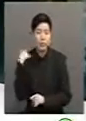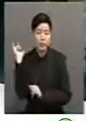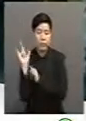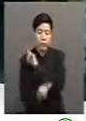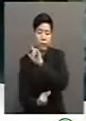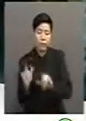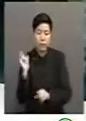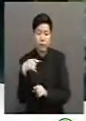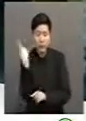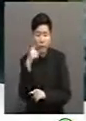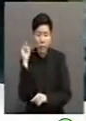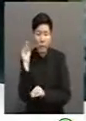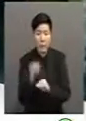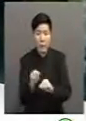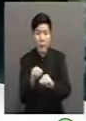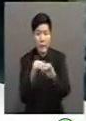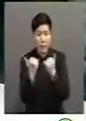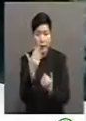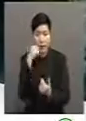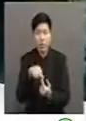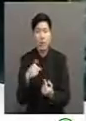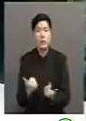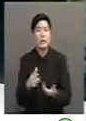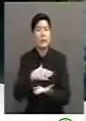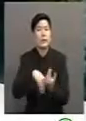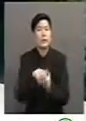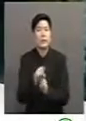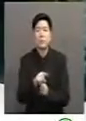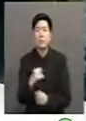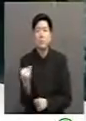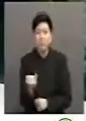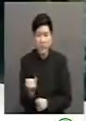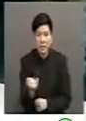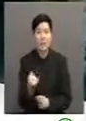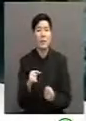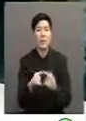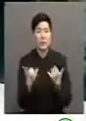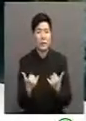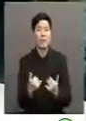ที่ยวเข้ามาท่องเที่ยวในประเทศกันมากขึ้นเพราะว่าตอนนี้สภาวะเศรษฐกิจไม่สู้ดีนักนะคะอยู่ในภาวะถดถอยค่ะ